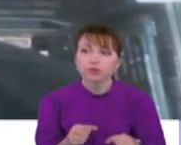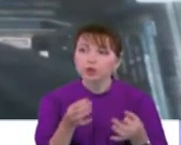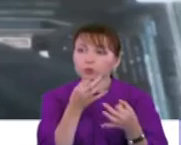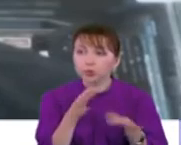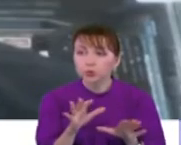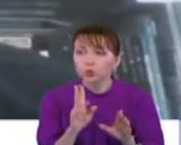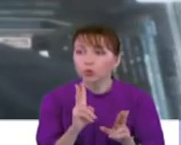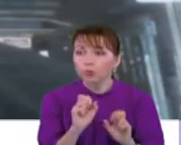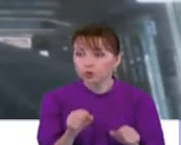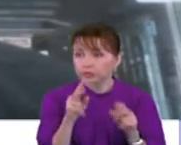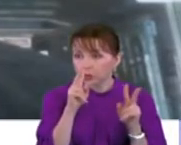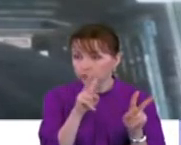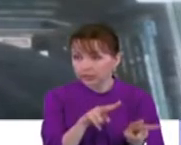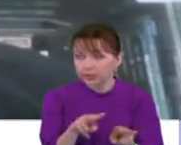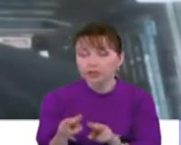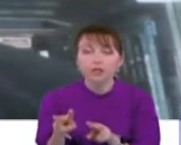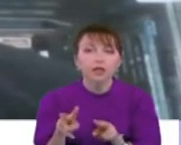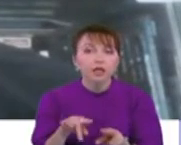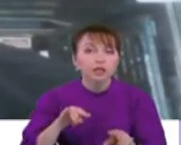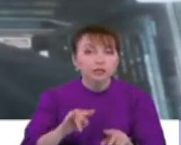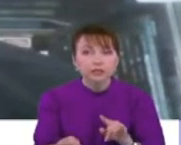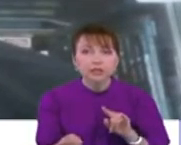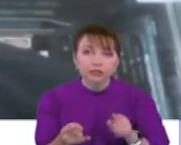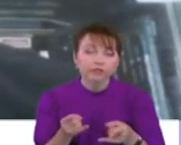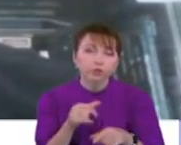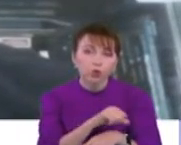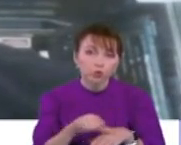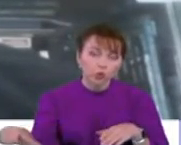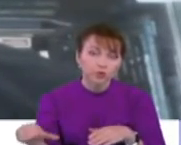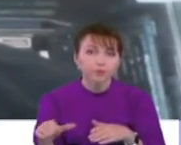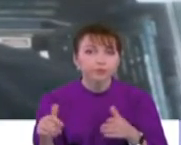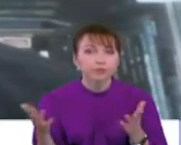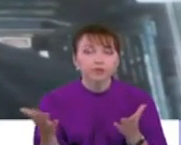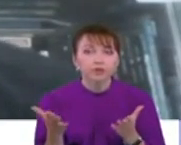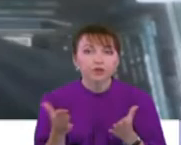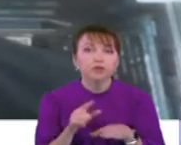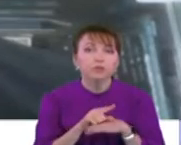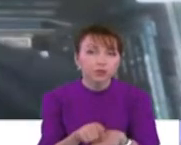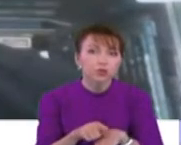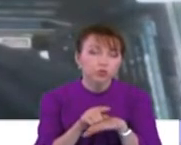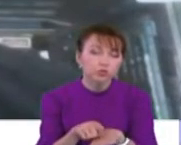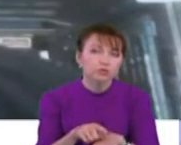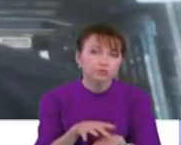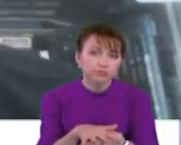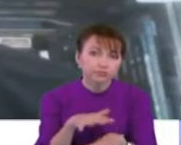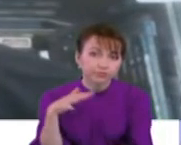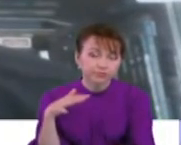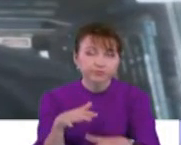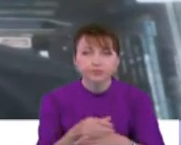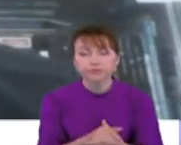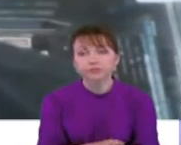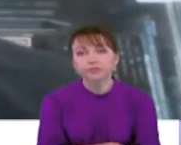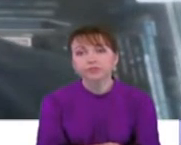може дослідити дірки в кордоні, якими йдуть техніка.